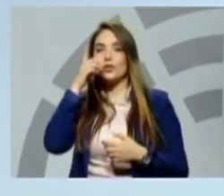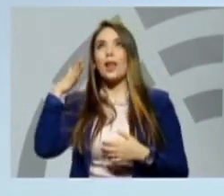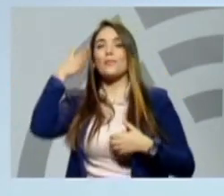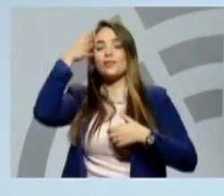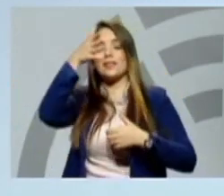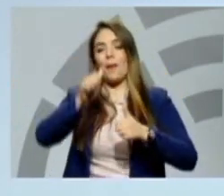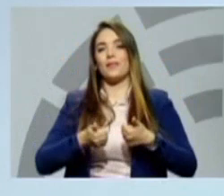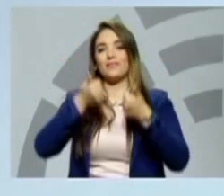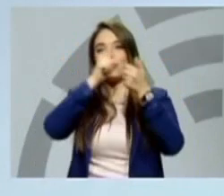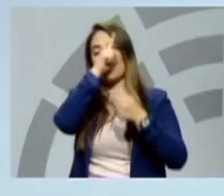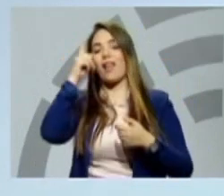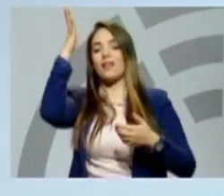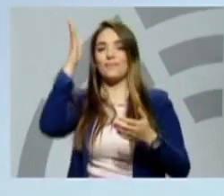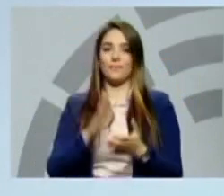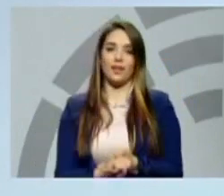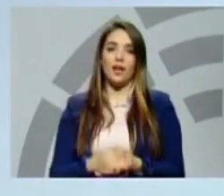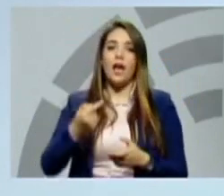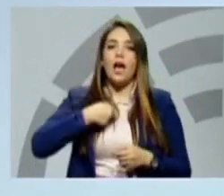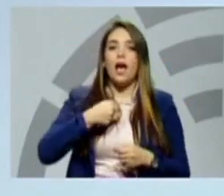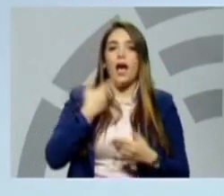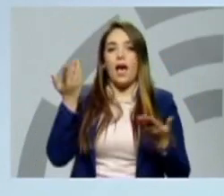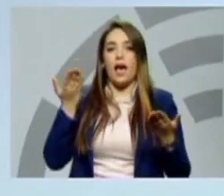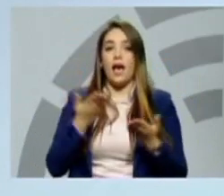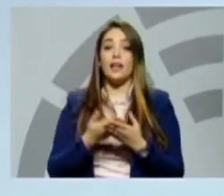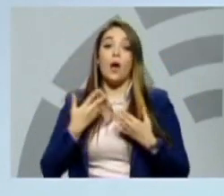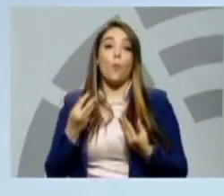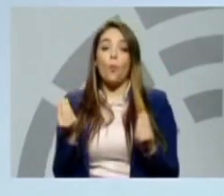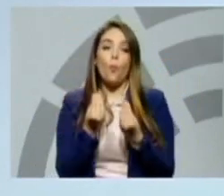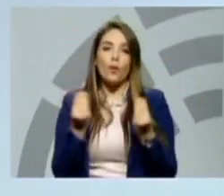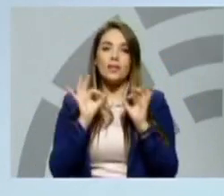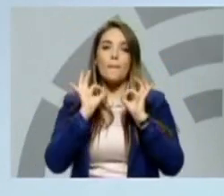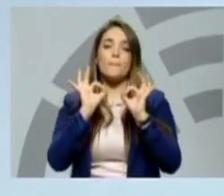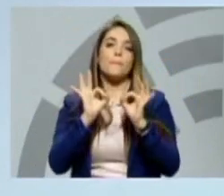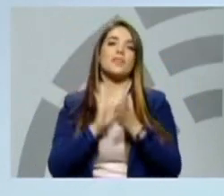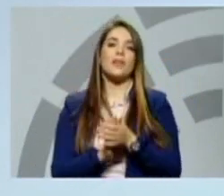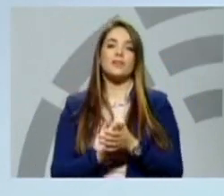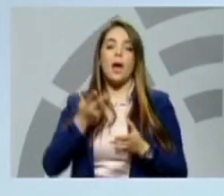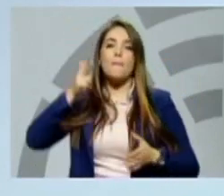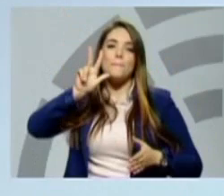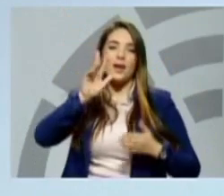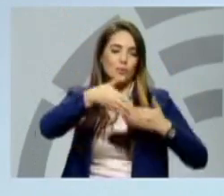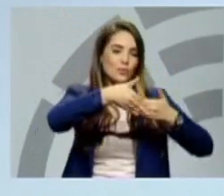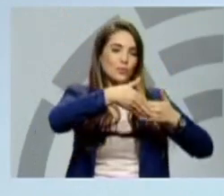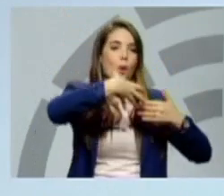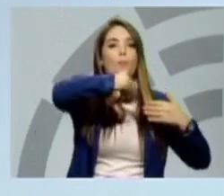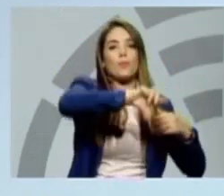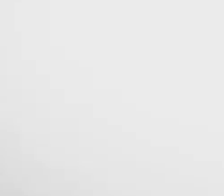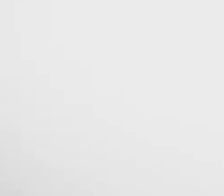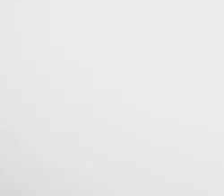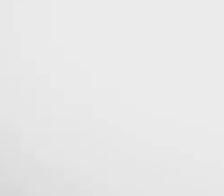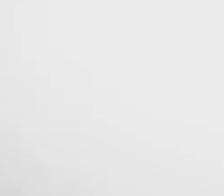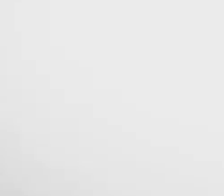افضل بحول الله انا ظافر صغيره مترشح عن دائره التحرير باردو ورقمي